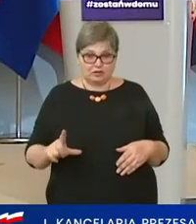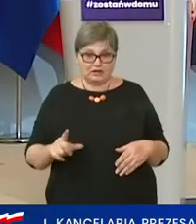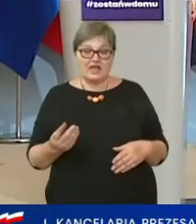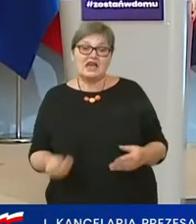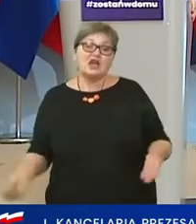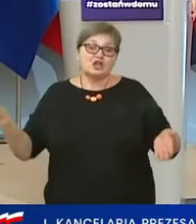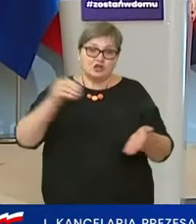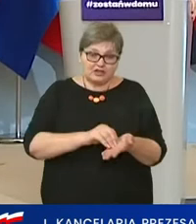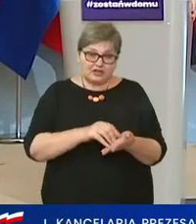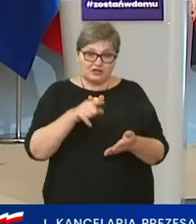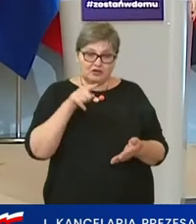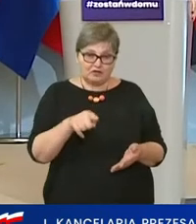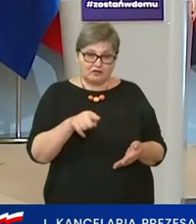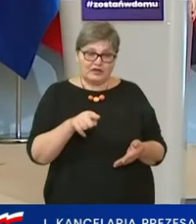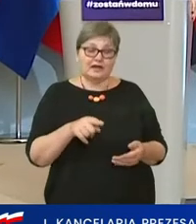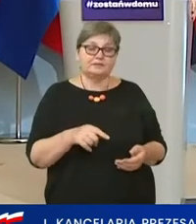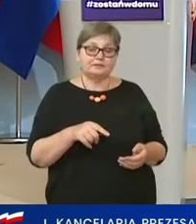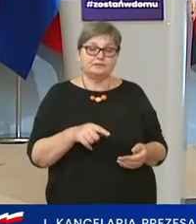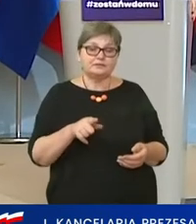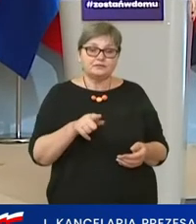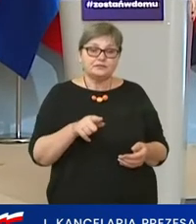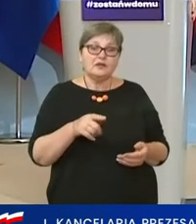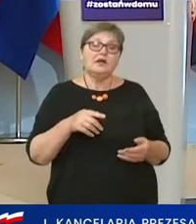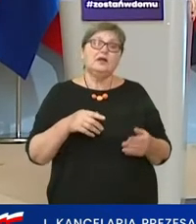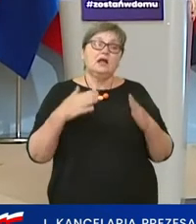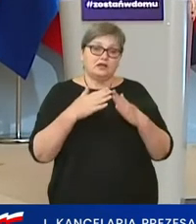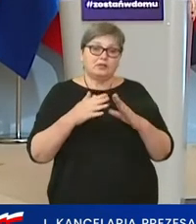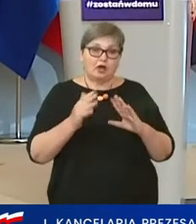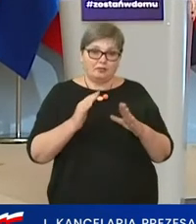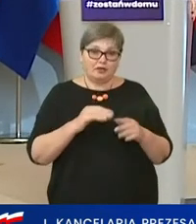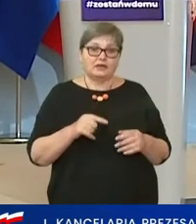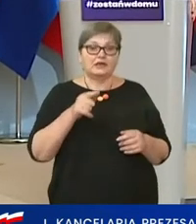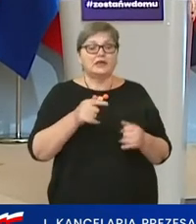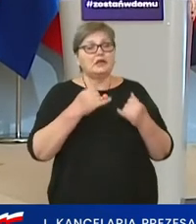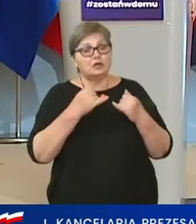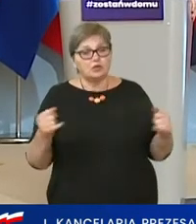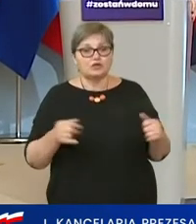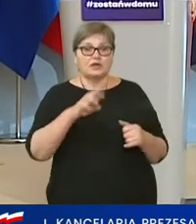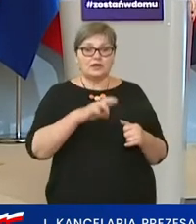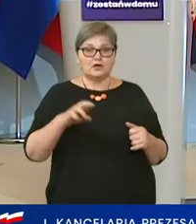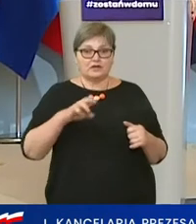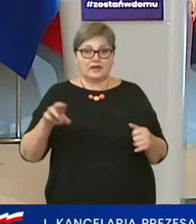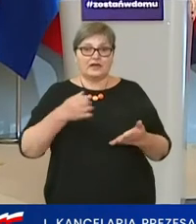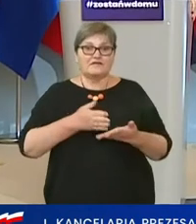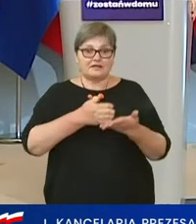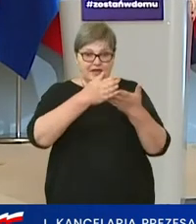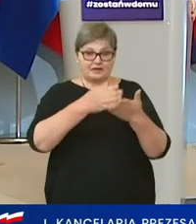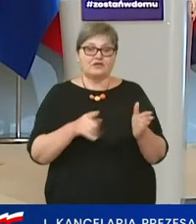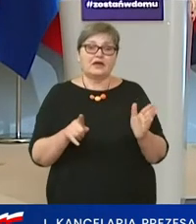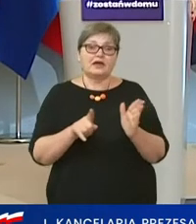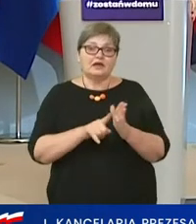przeznaczyć oraz o rodzajach wsparcia które mogą być przeznaczone właśnie dla domów opieki społecznej ale